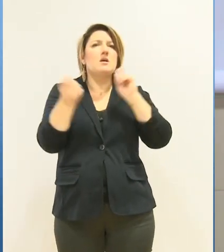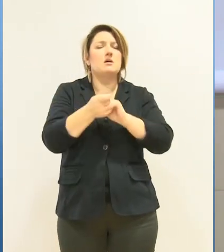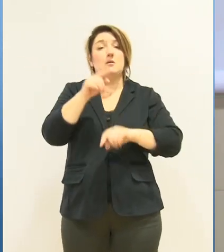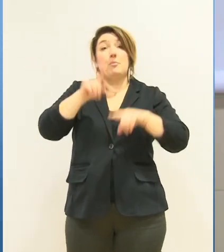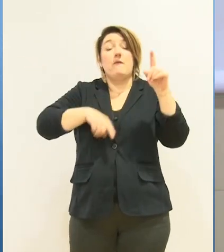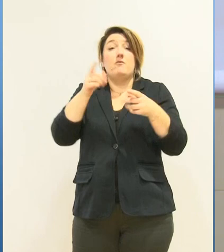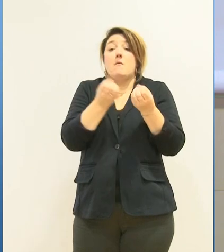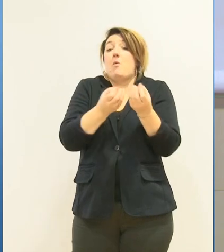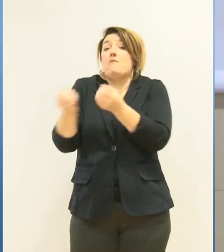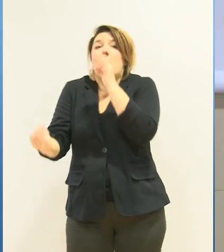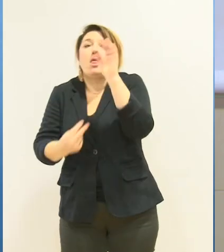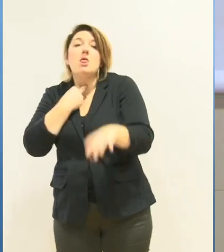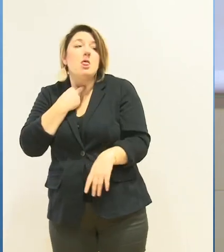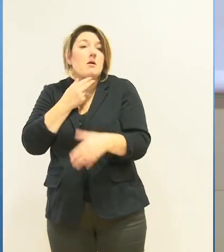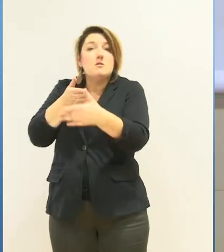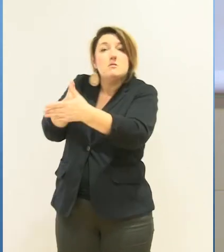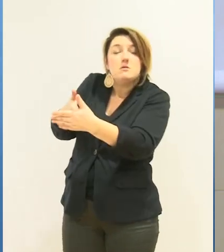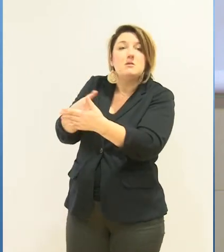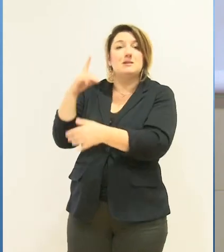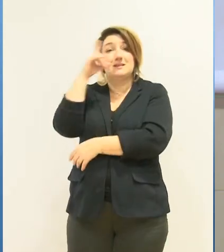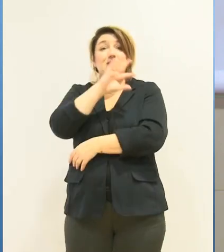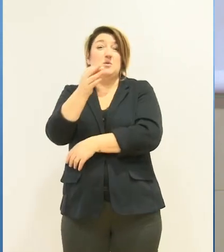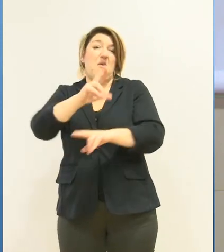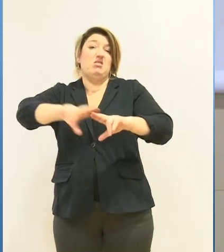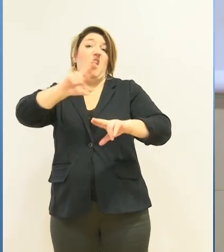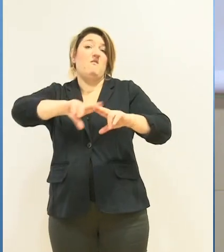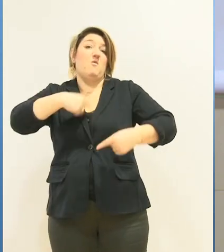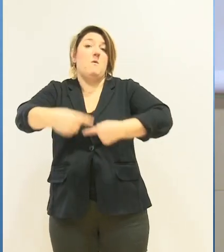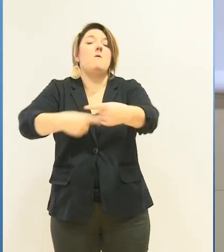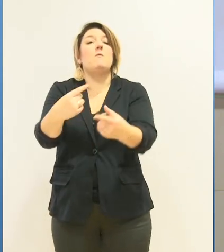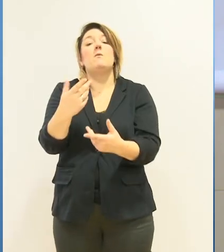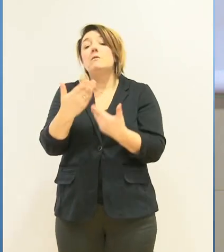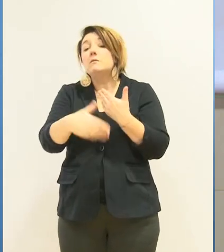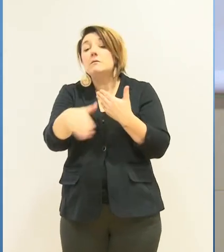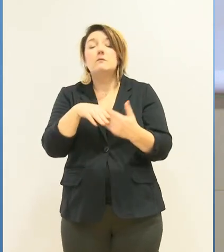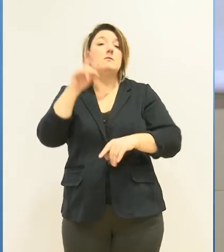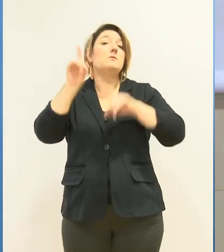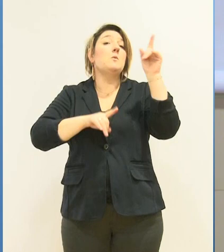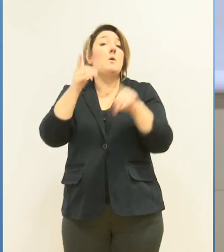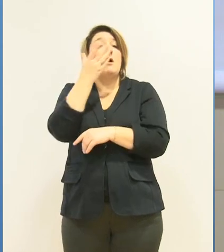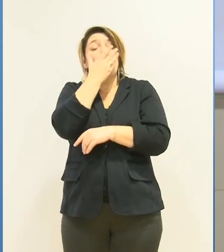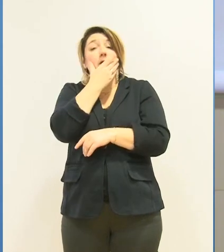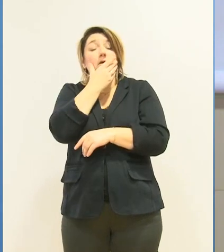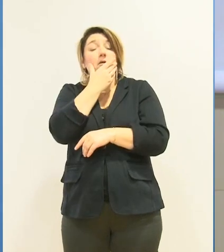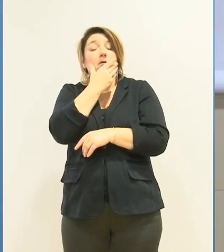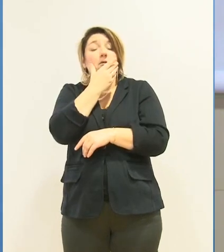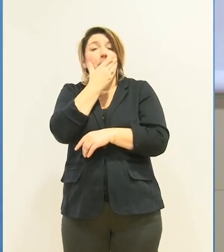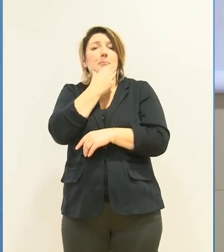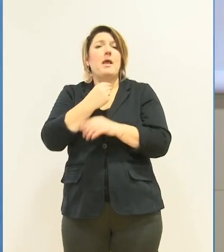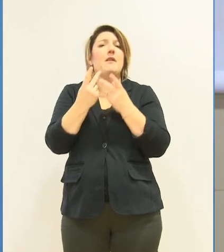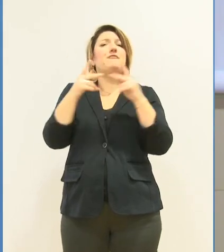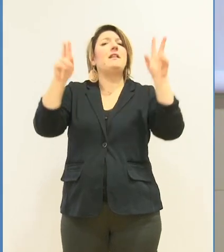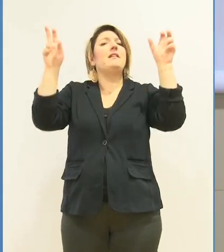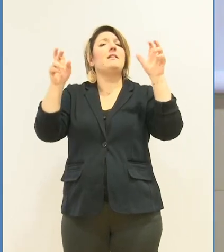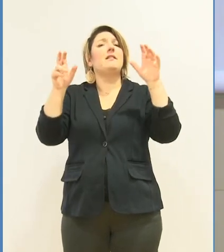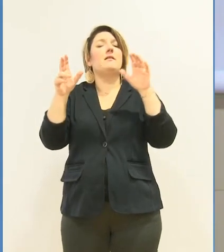contraindre certains accès à la proche des fêtes de noël la belle ville qui fédère les commerçants et avec